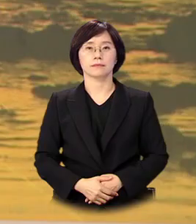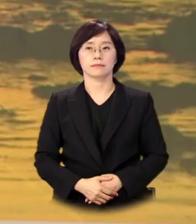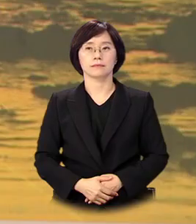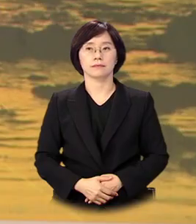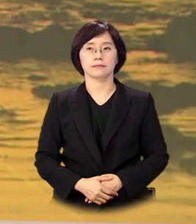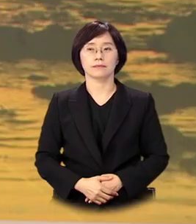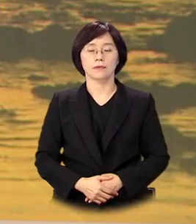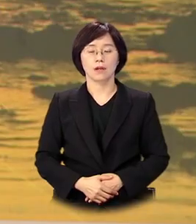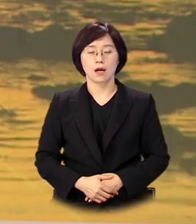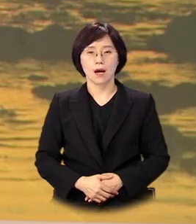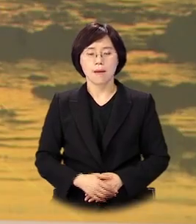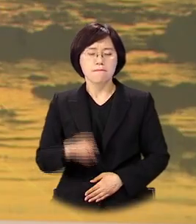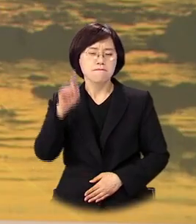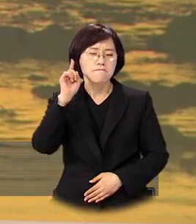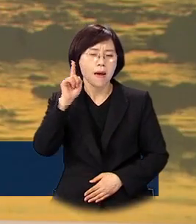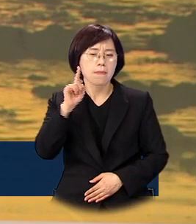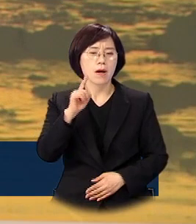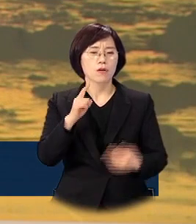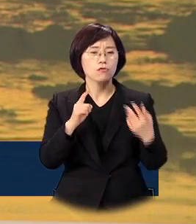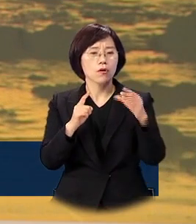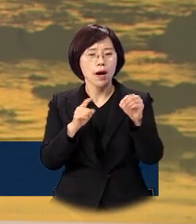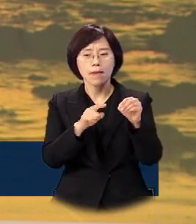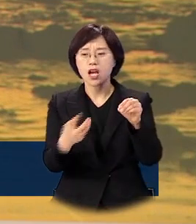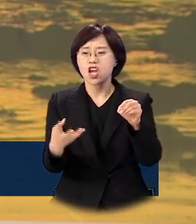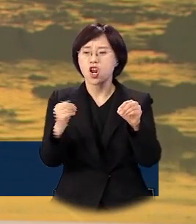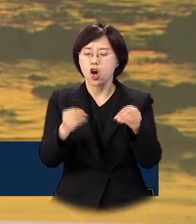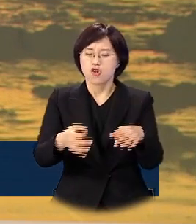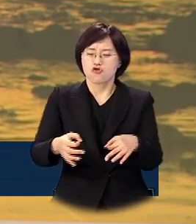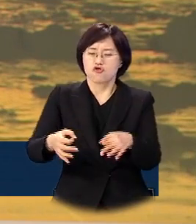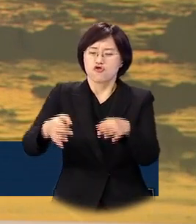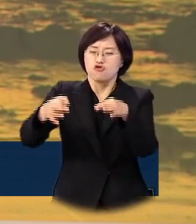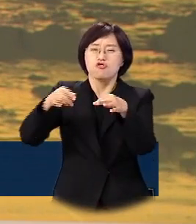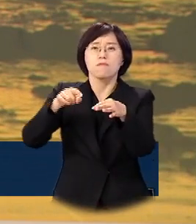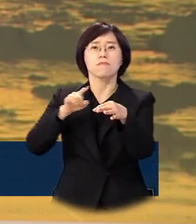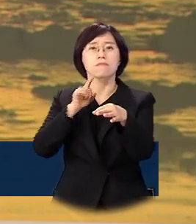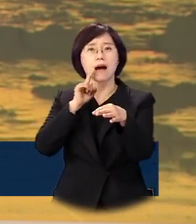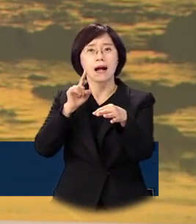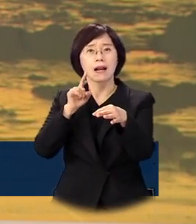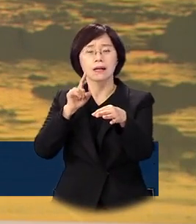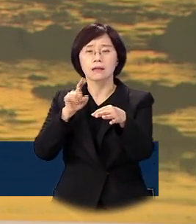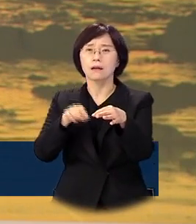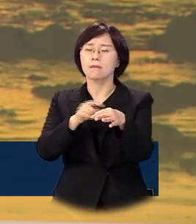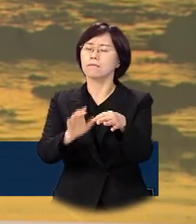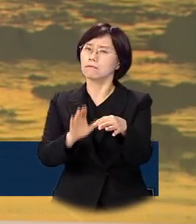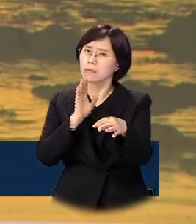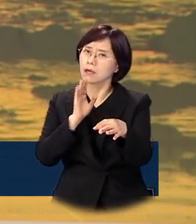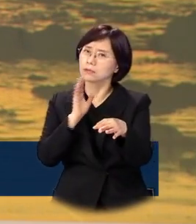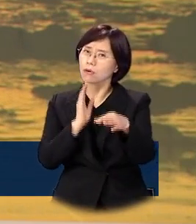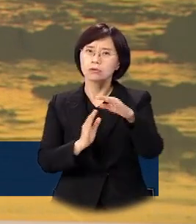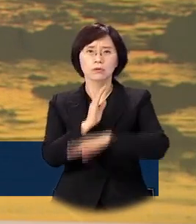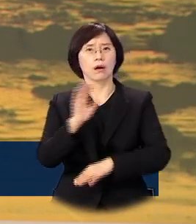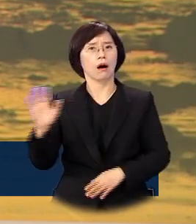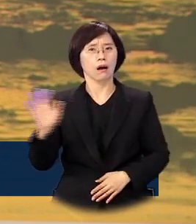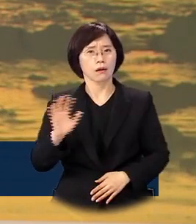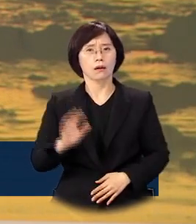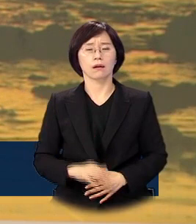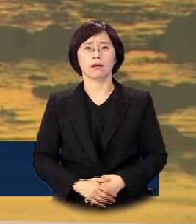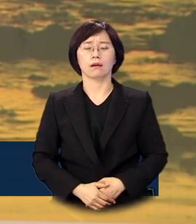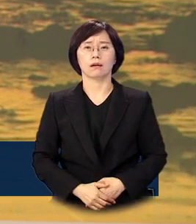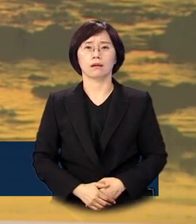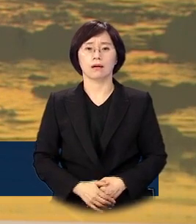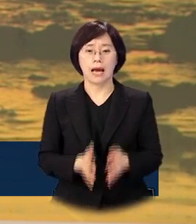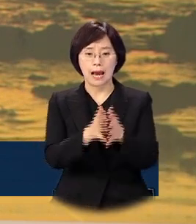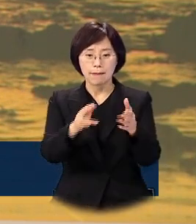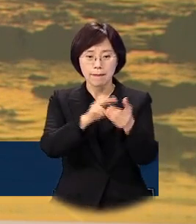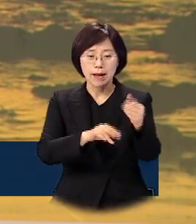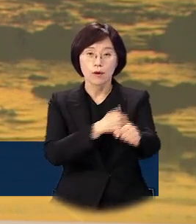네, 자고 나면 집값이 수천만 원에서 1억 원씩 오른다. 이런 극단적인 표현이 지나치지 않은 상황입니다.